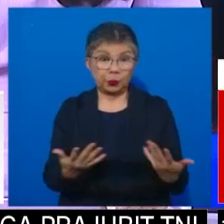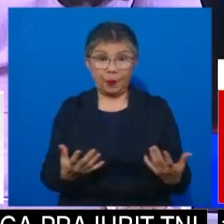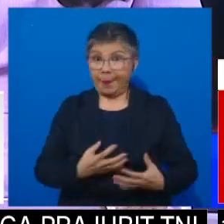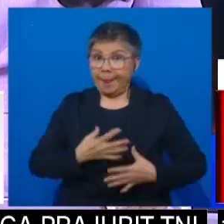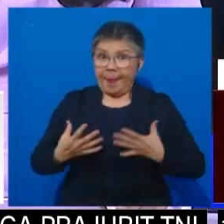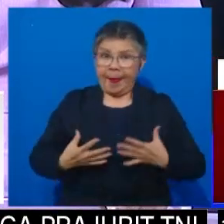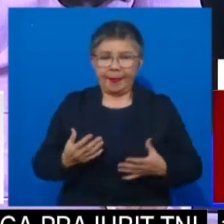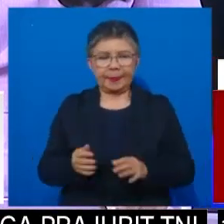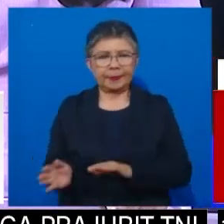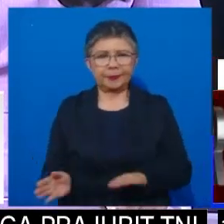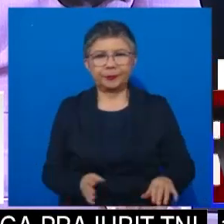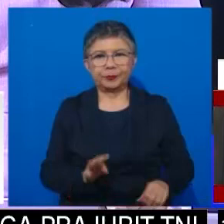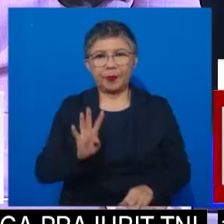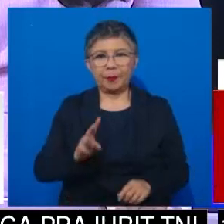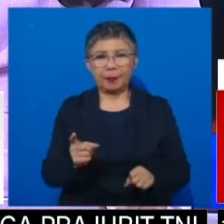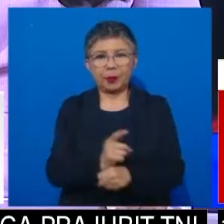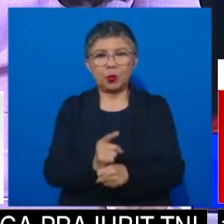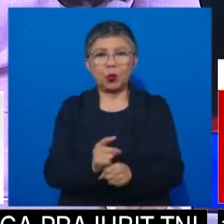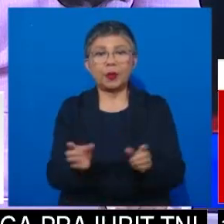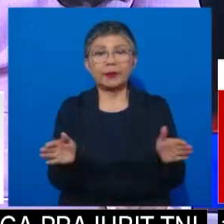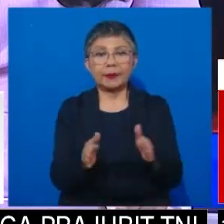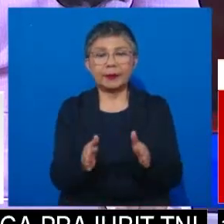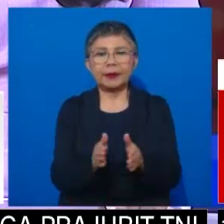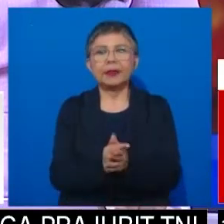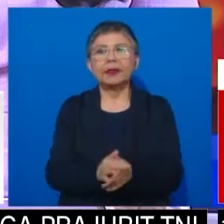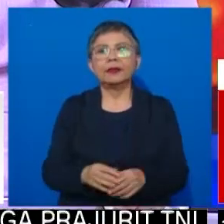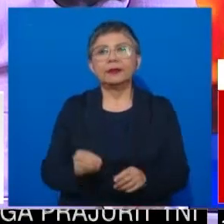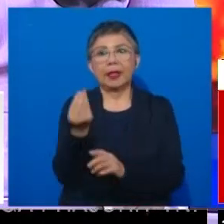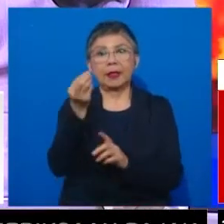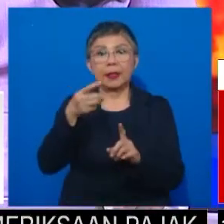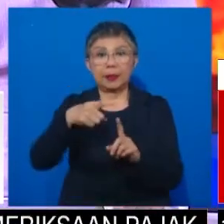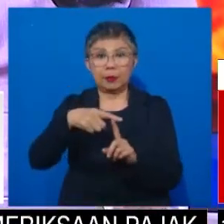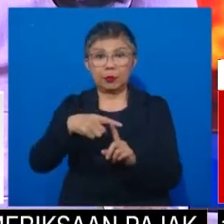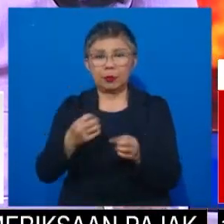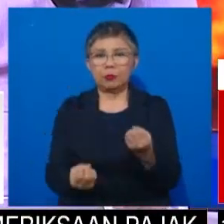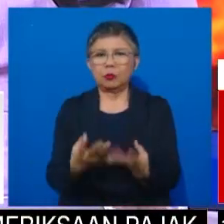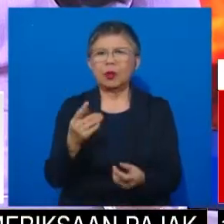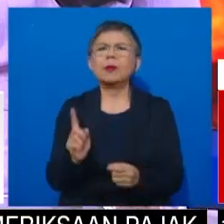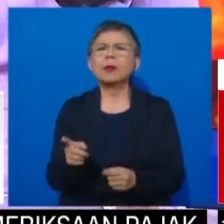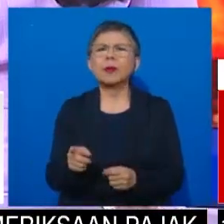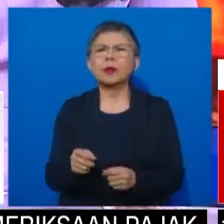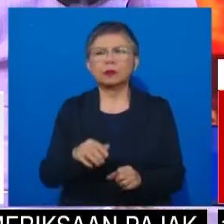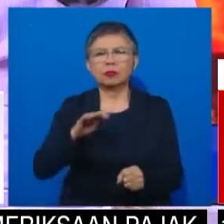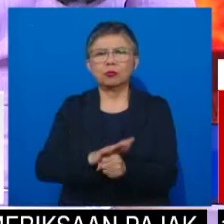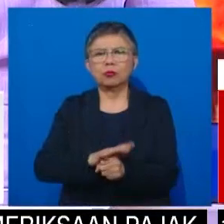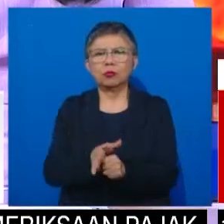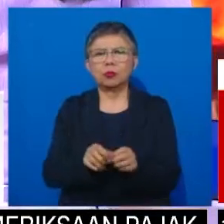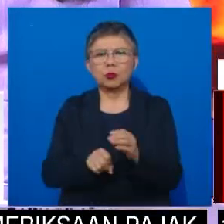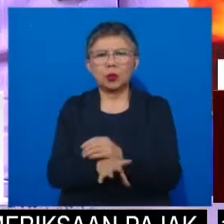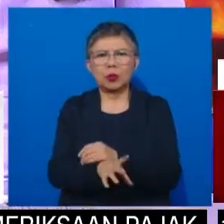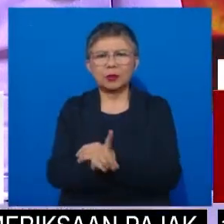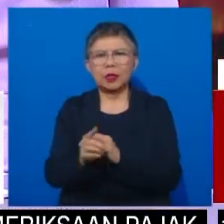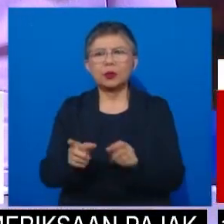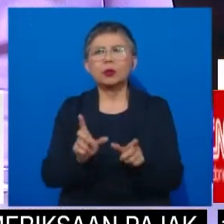sekitar. Sementara itu, 4 kios di Pondok Kopi, Duren Sawit, Jakarta Timur terbakar, diduga akibat kebocoran gas di salah